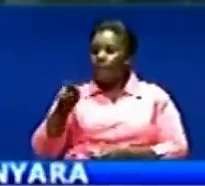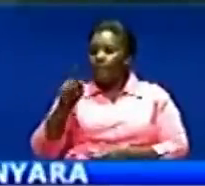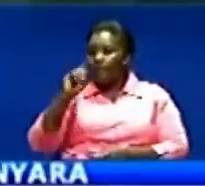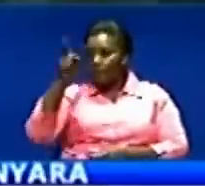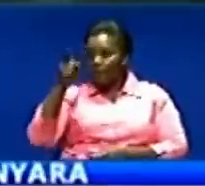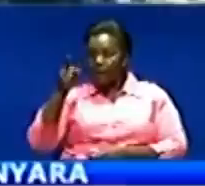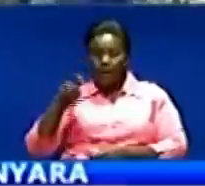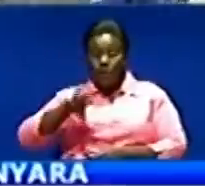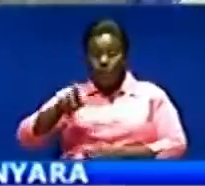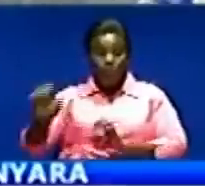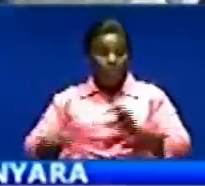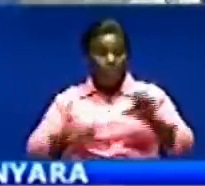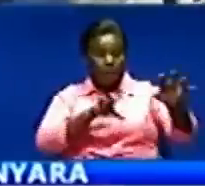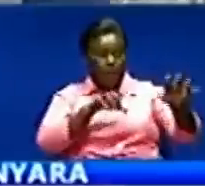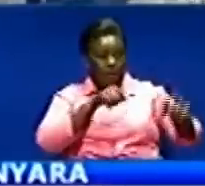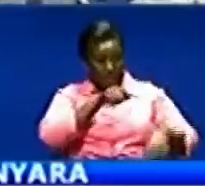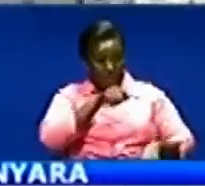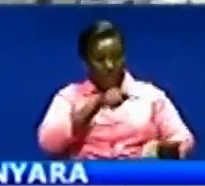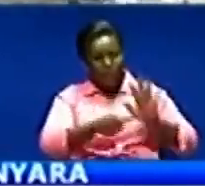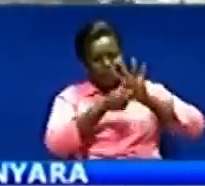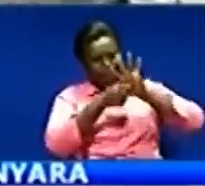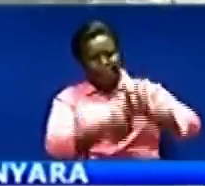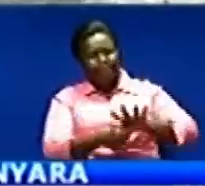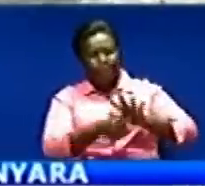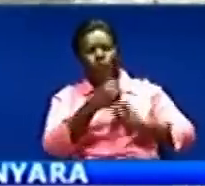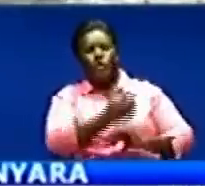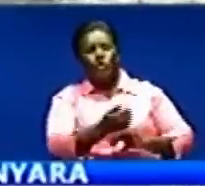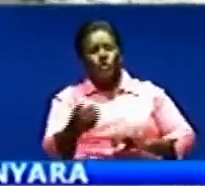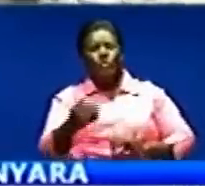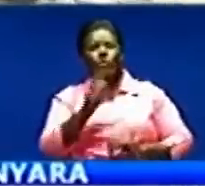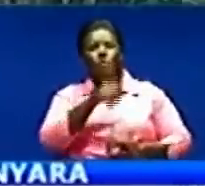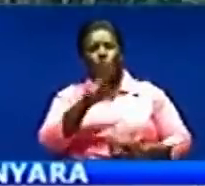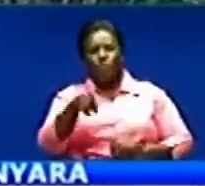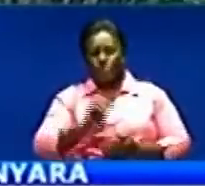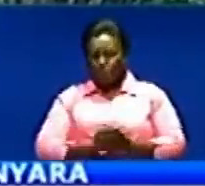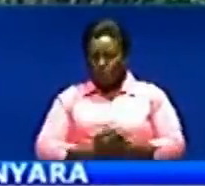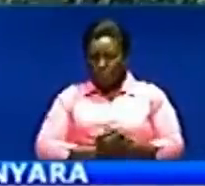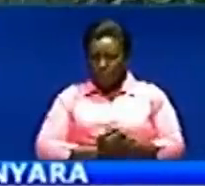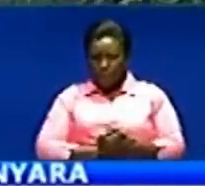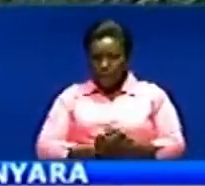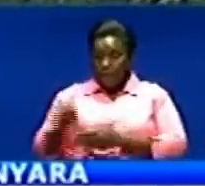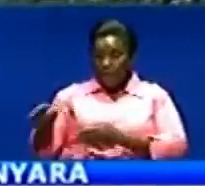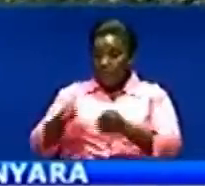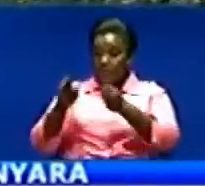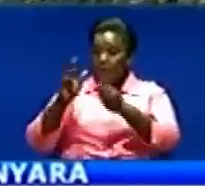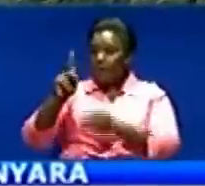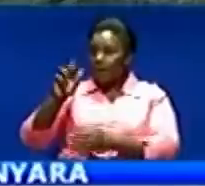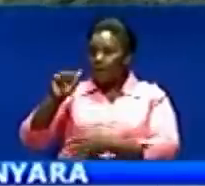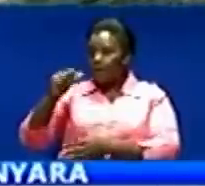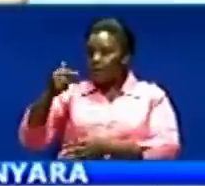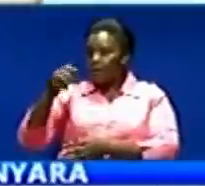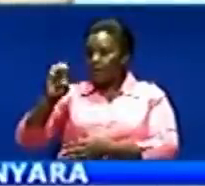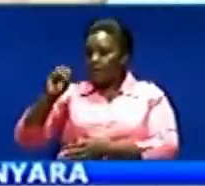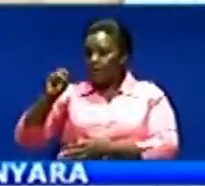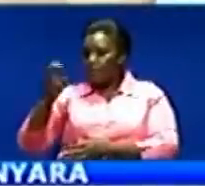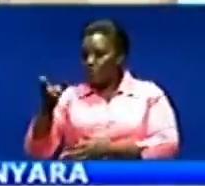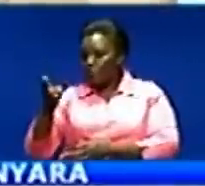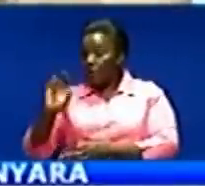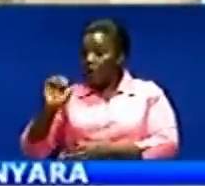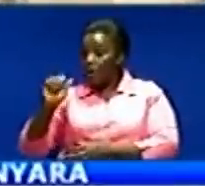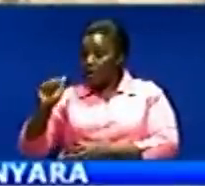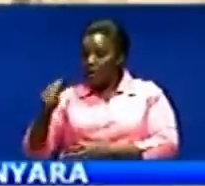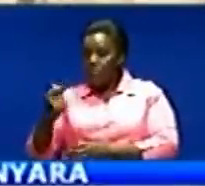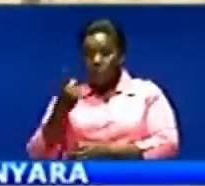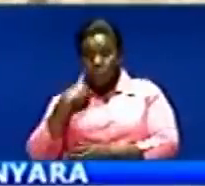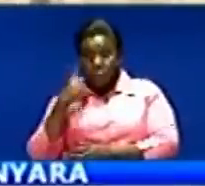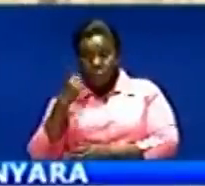linalotajwa kuripotiwa visa vingi vya ukatili kwa watoto na wanawake. Mtaa wa Katishi A unashuhudia kisa cha